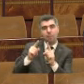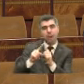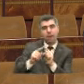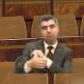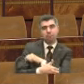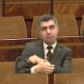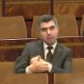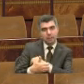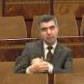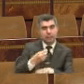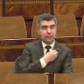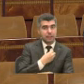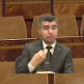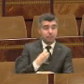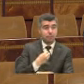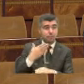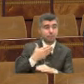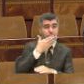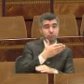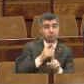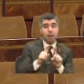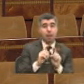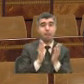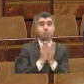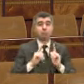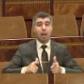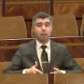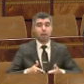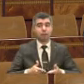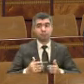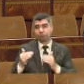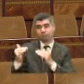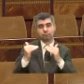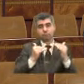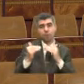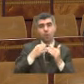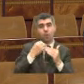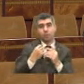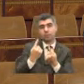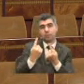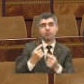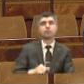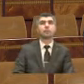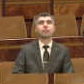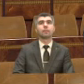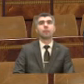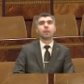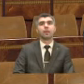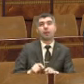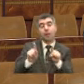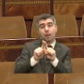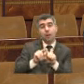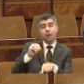لكل طفل باش يستافدوا ب 60 ولا 80 درهم في برنامج تيسير، يعني كنعطيهم باليمين وتاخذوا لهم الشمال. كيف يعقل السيد الوزير